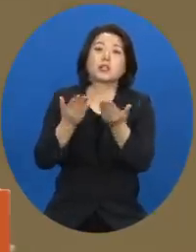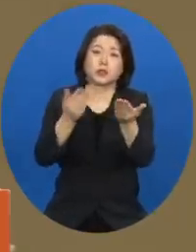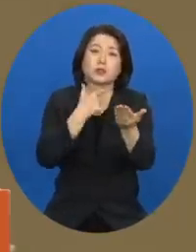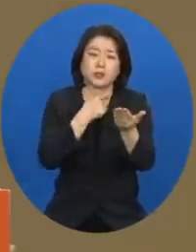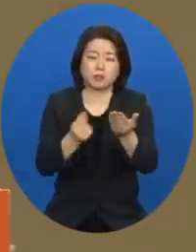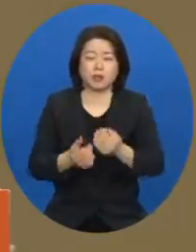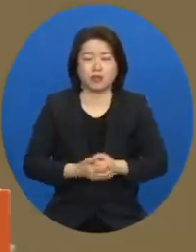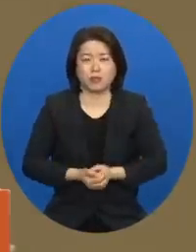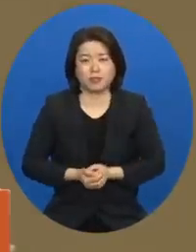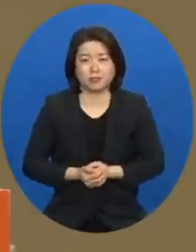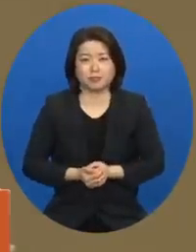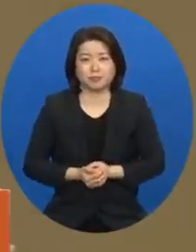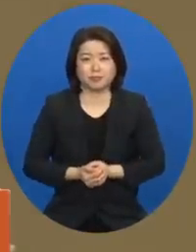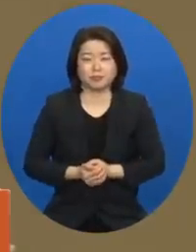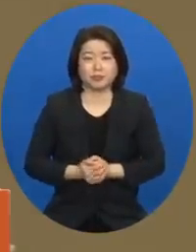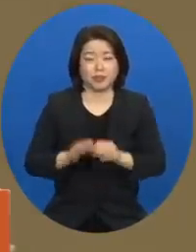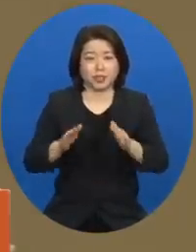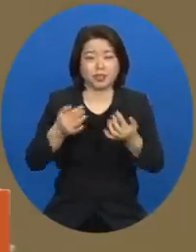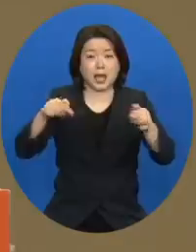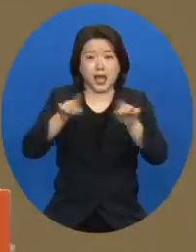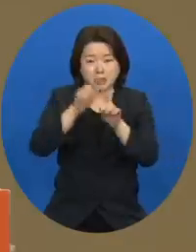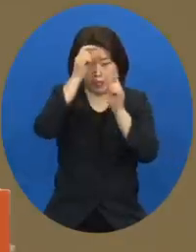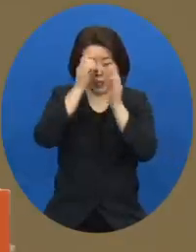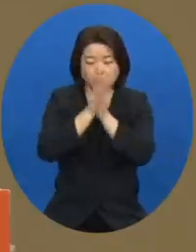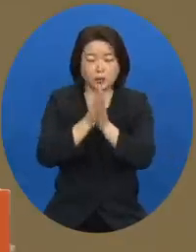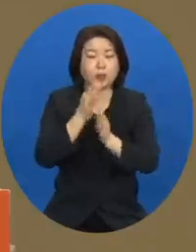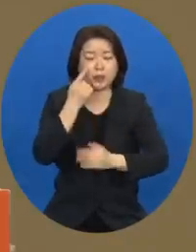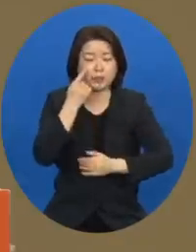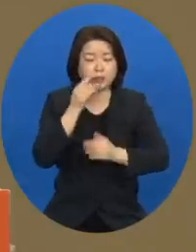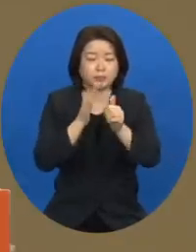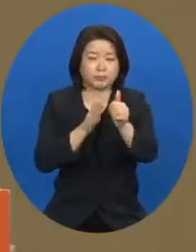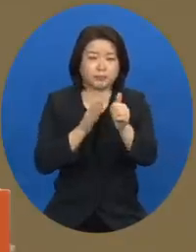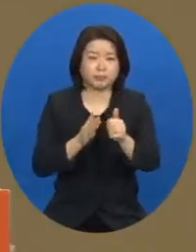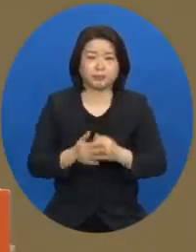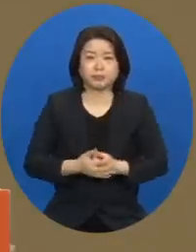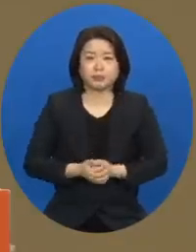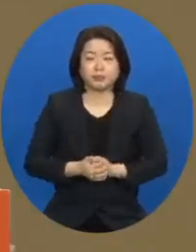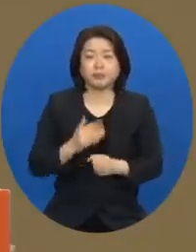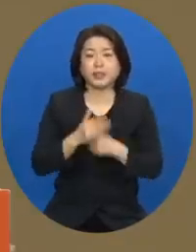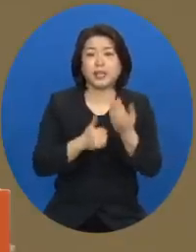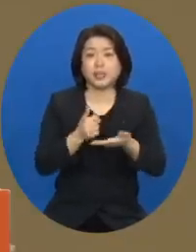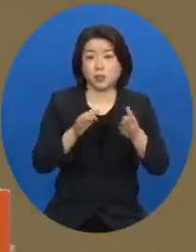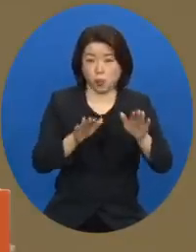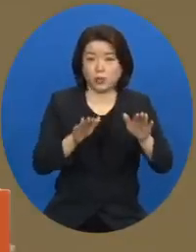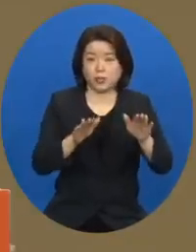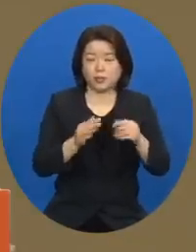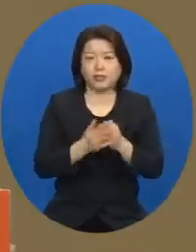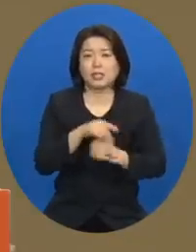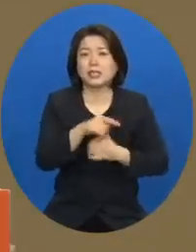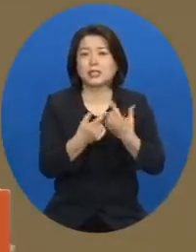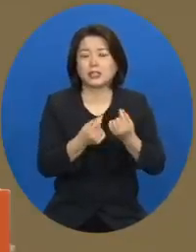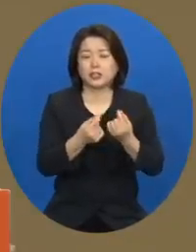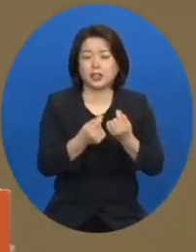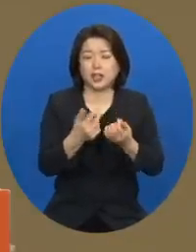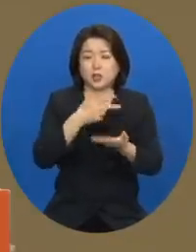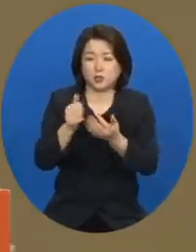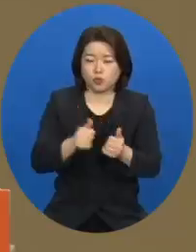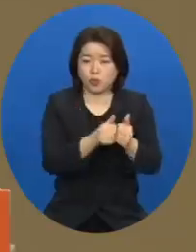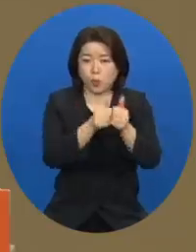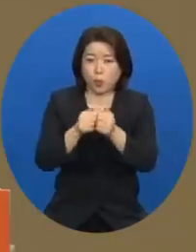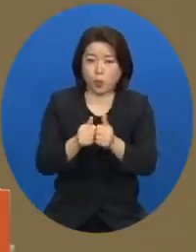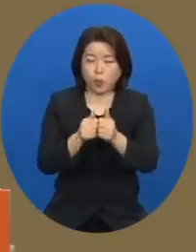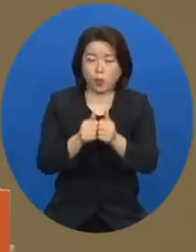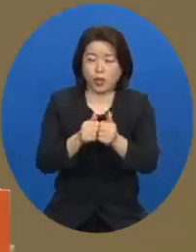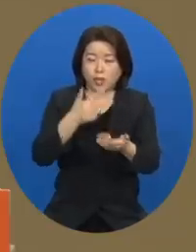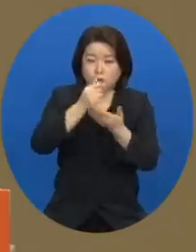싶습니다. 이제 우리 같이 기도합시다. 하나님, 오늘 이렇게 위드 지저스 데이